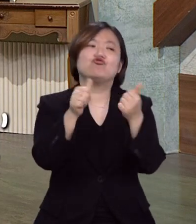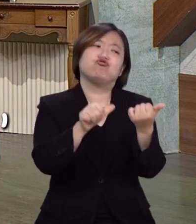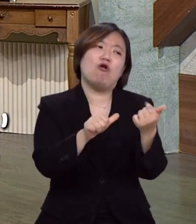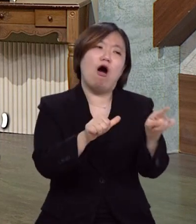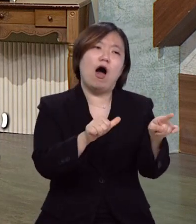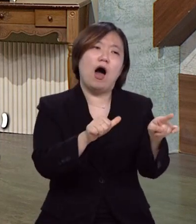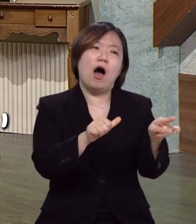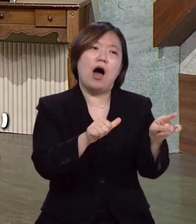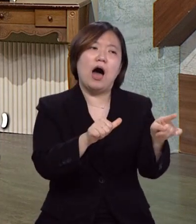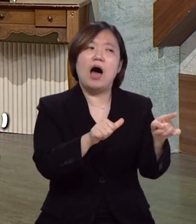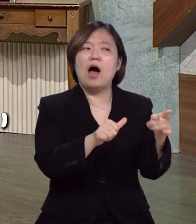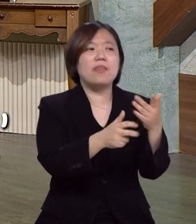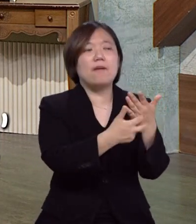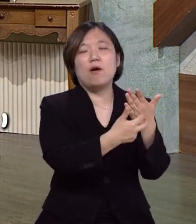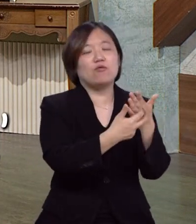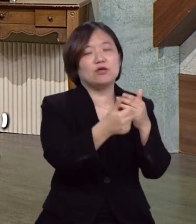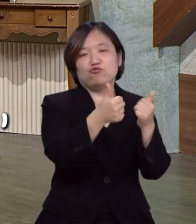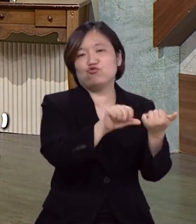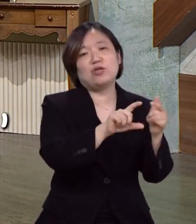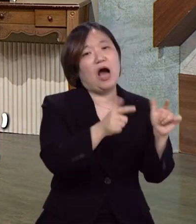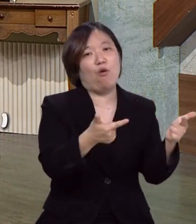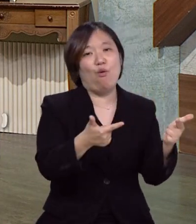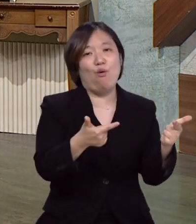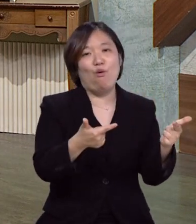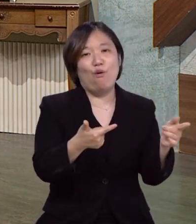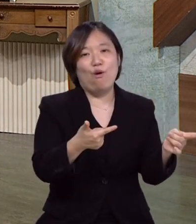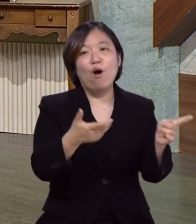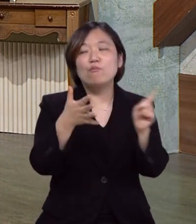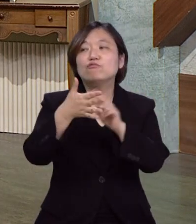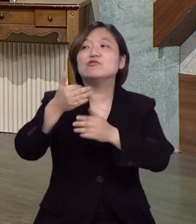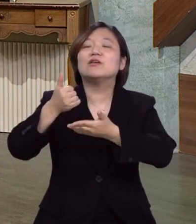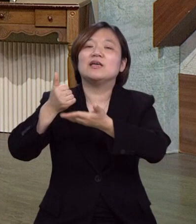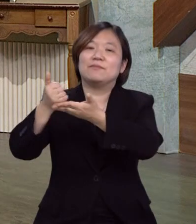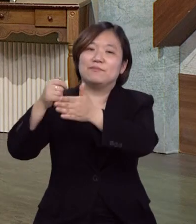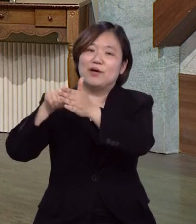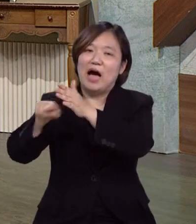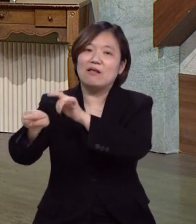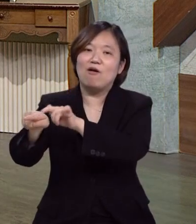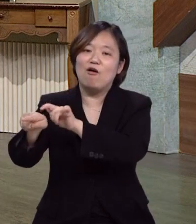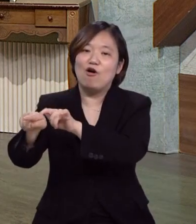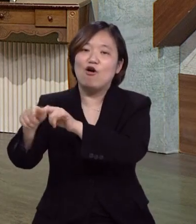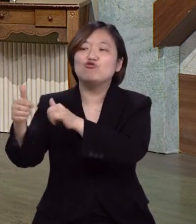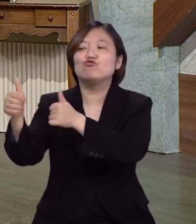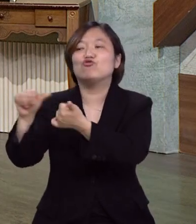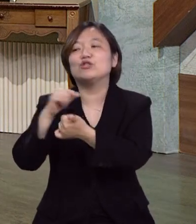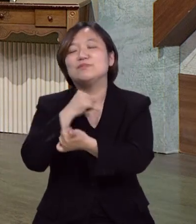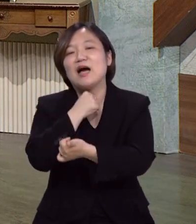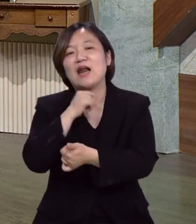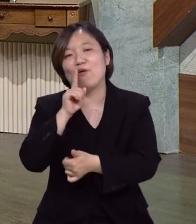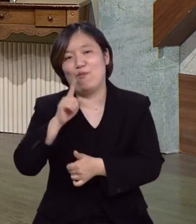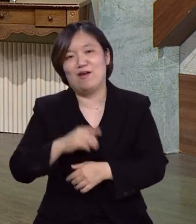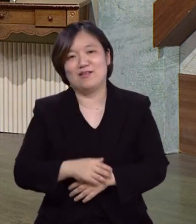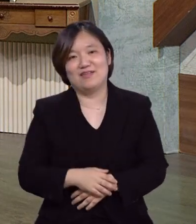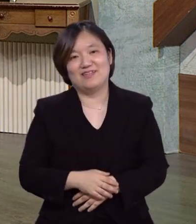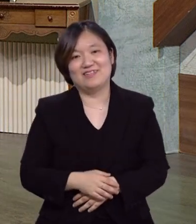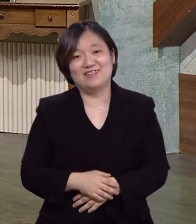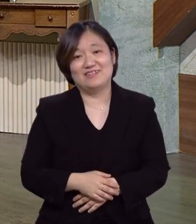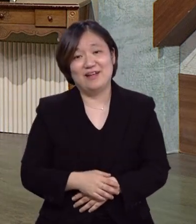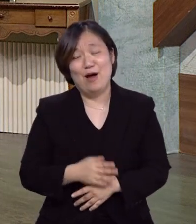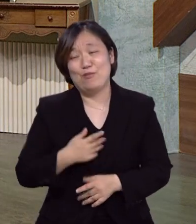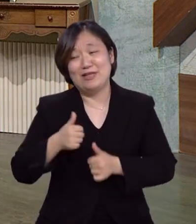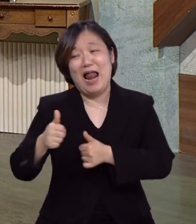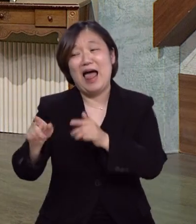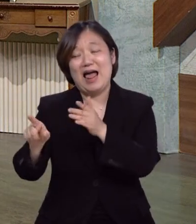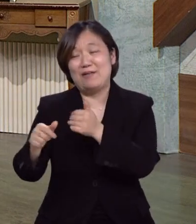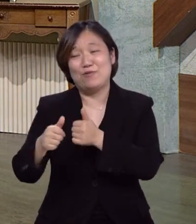부처님 도량에서 죽겠다 대단하지 않습니까 물론 이걸 따라 하라는 얘기도 아니에요 아 치료 받을